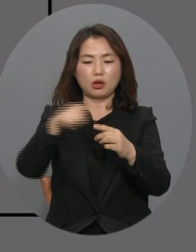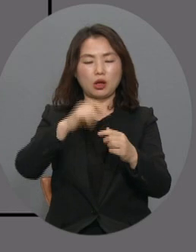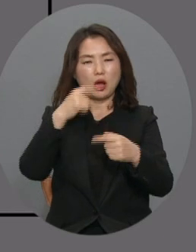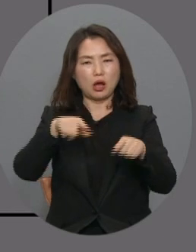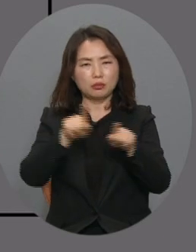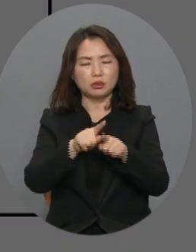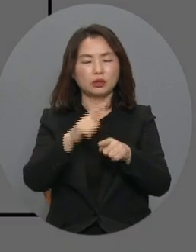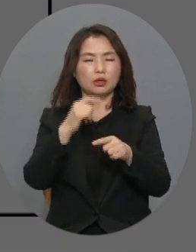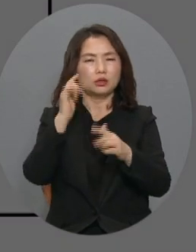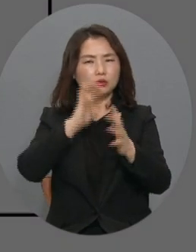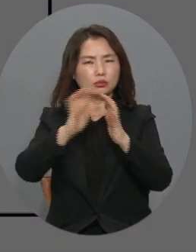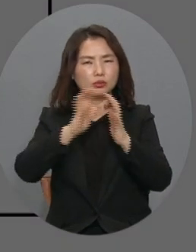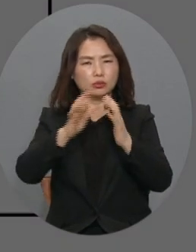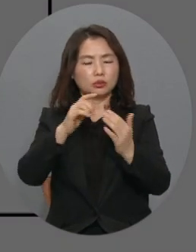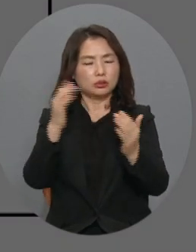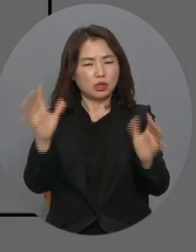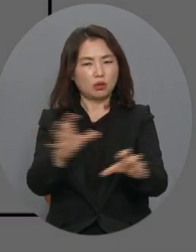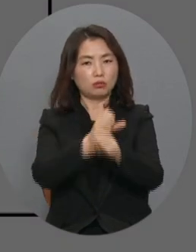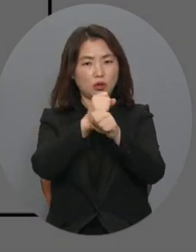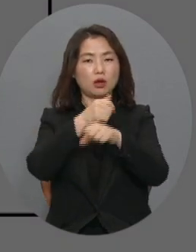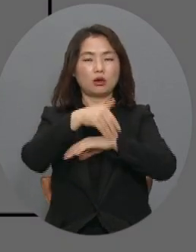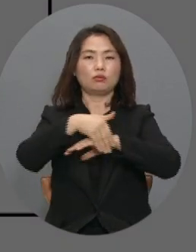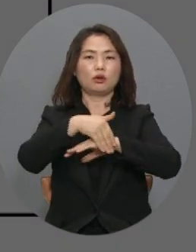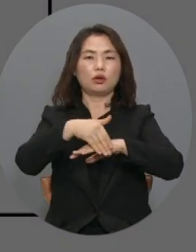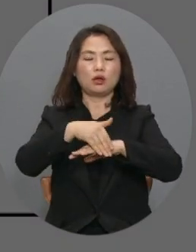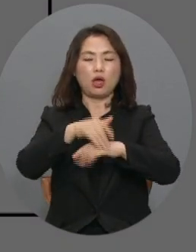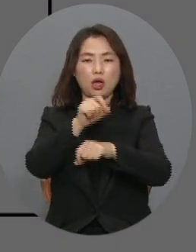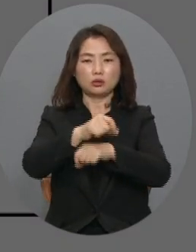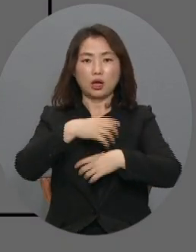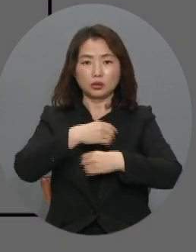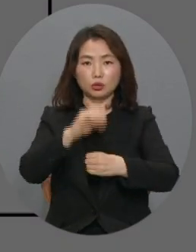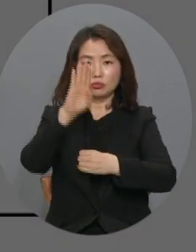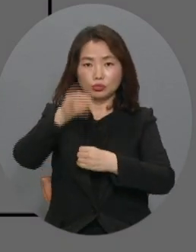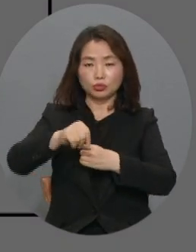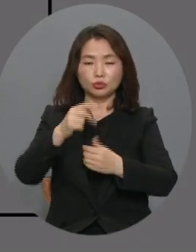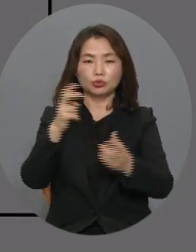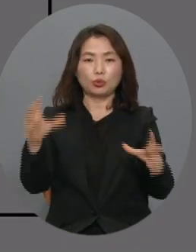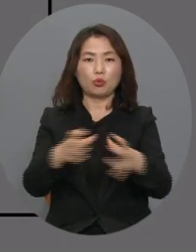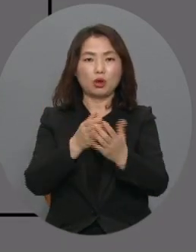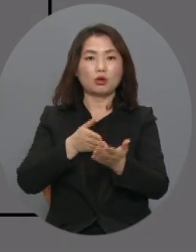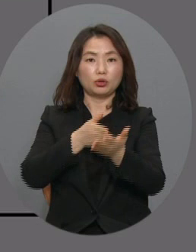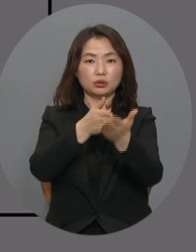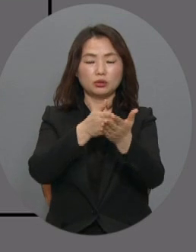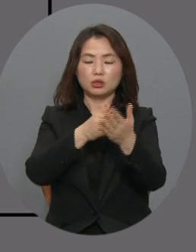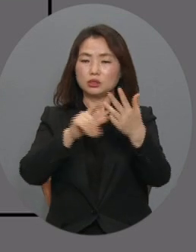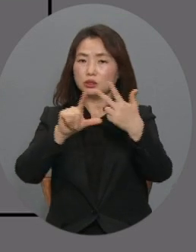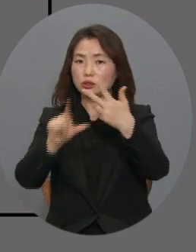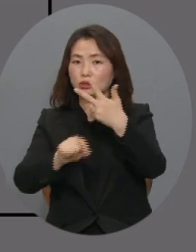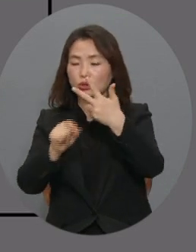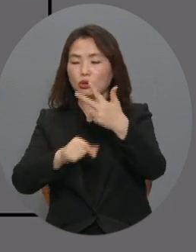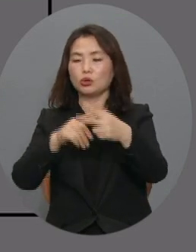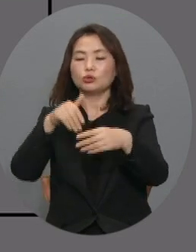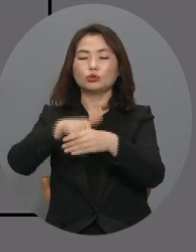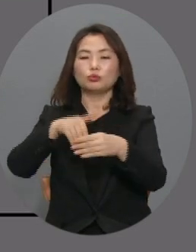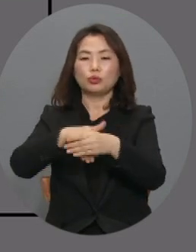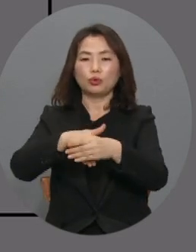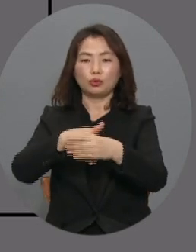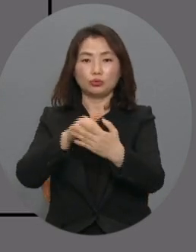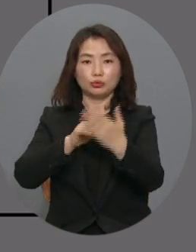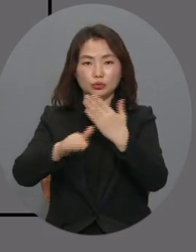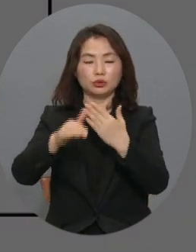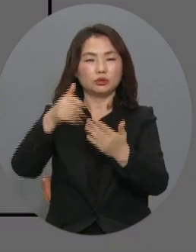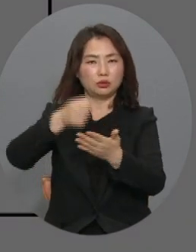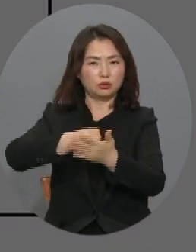의견을 수렴한다는 겁니다. 그 뒤로 행정안전부에 통합을 건의하고 빠르면 7월 주민투표로 통합을